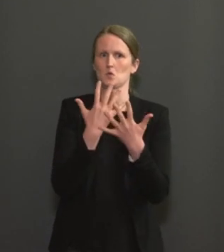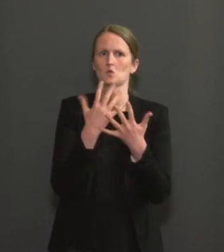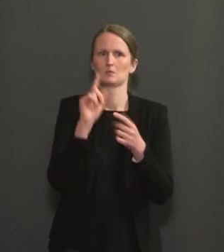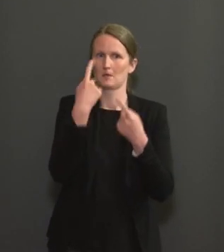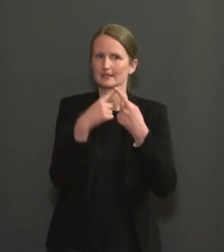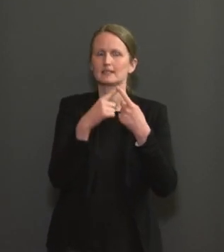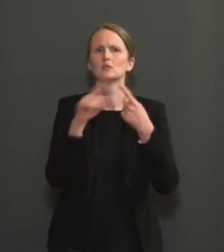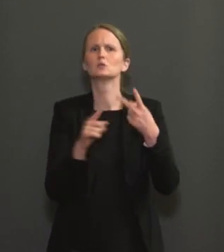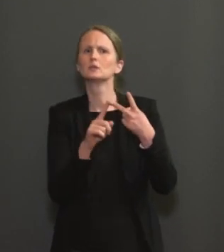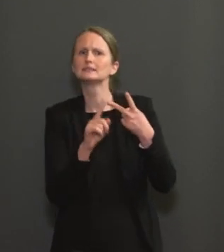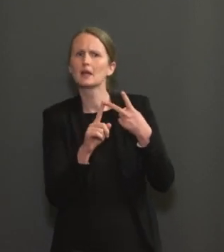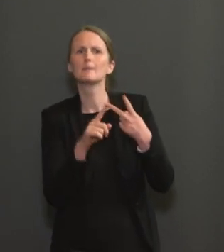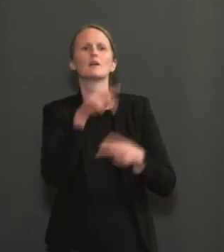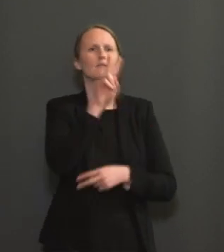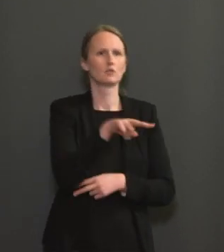deux Flandres.